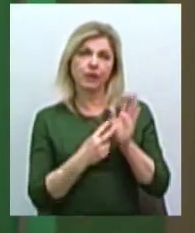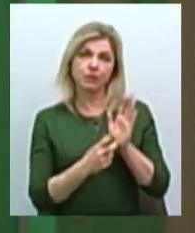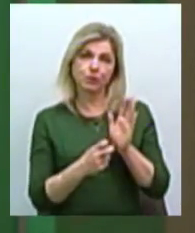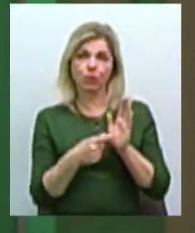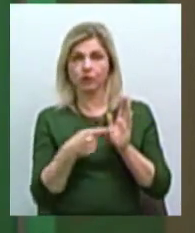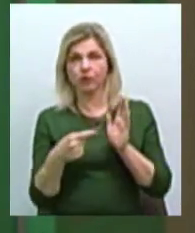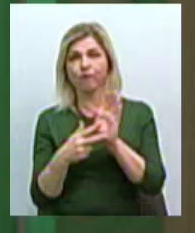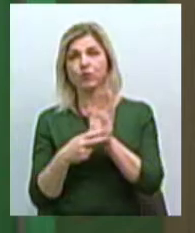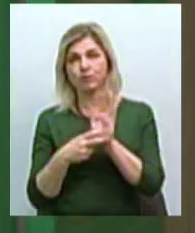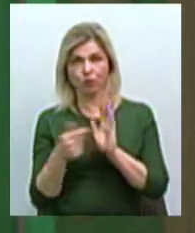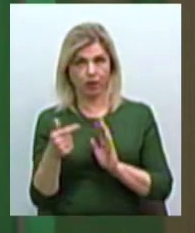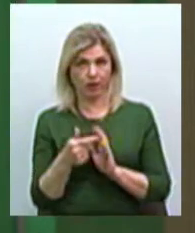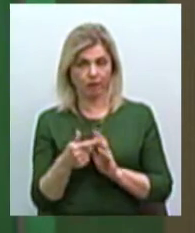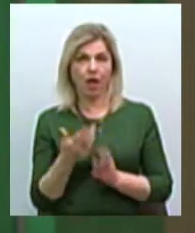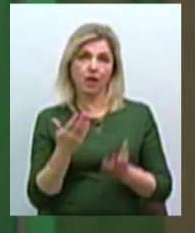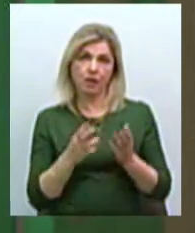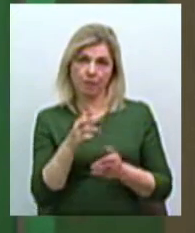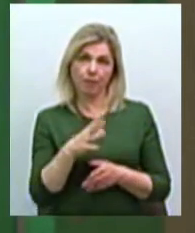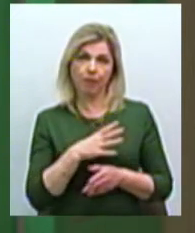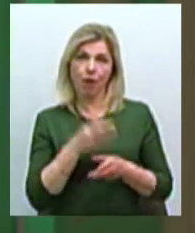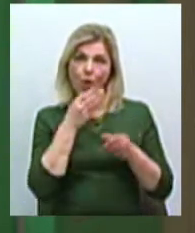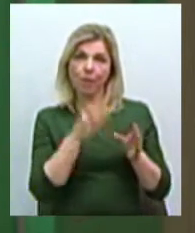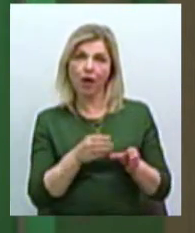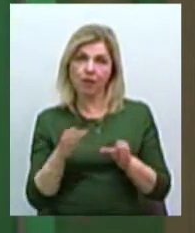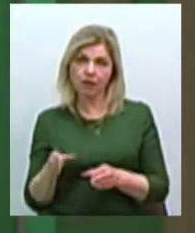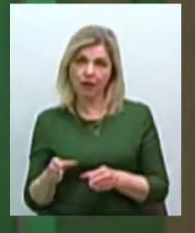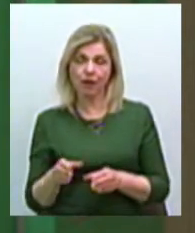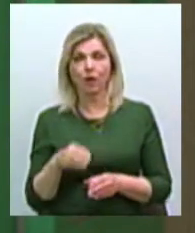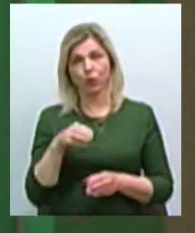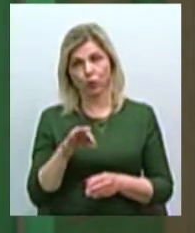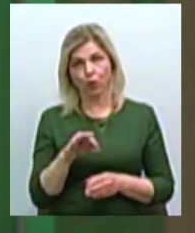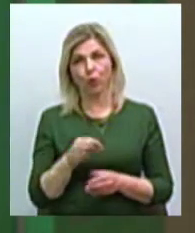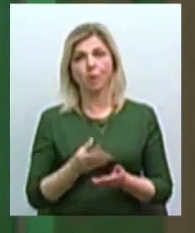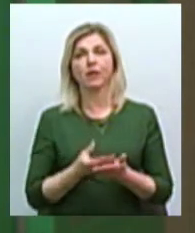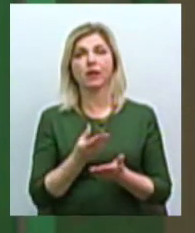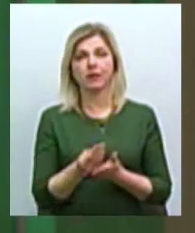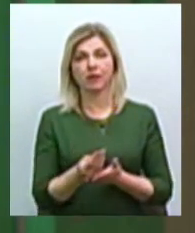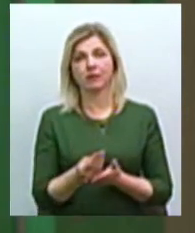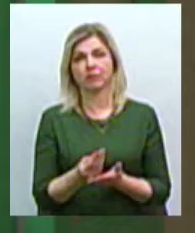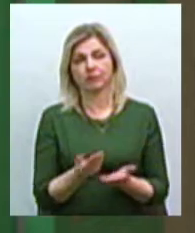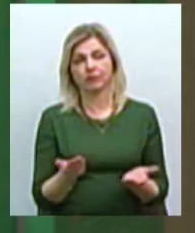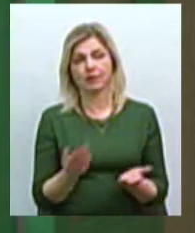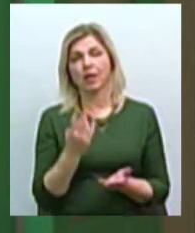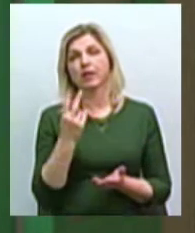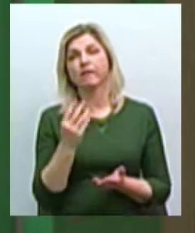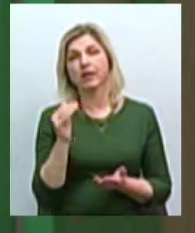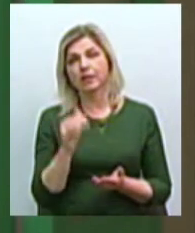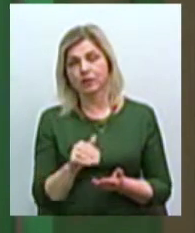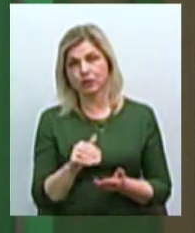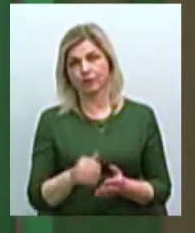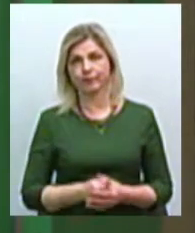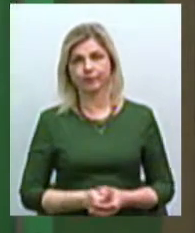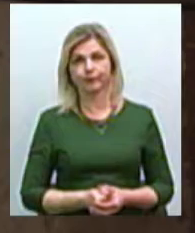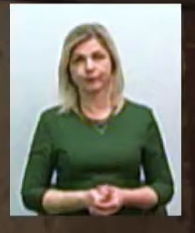700-800 гривень, а якщо б було опалення, то ми б платили